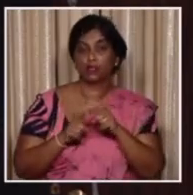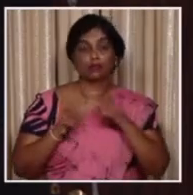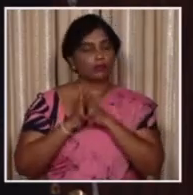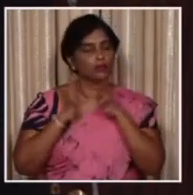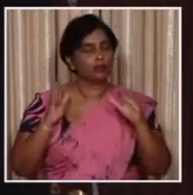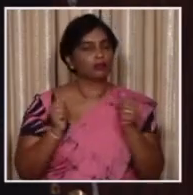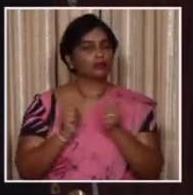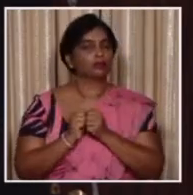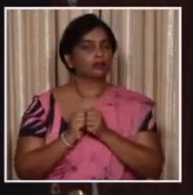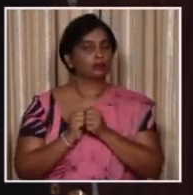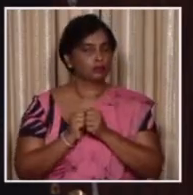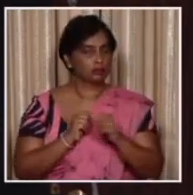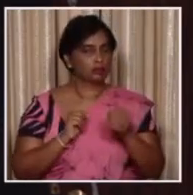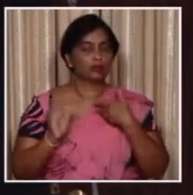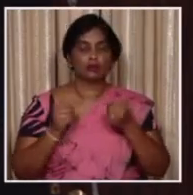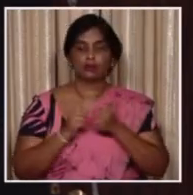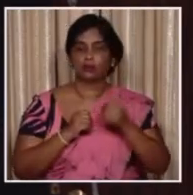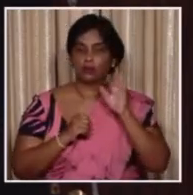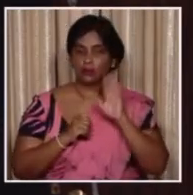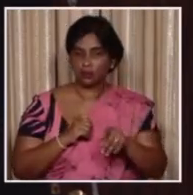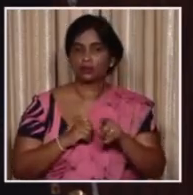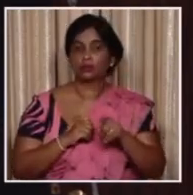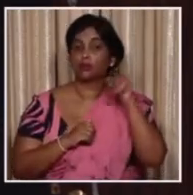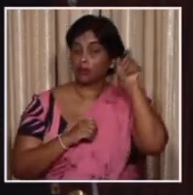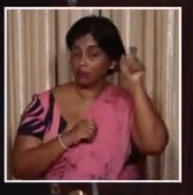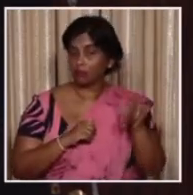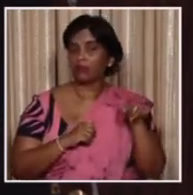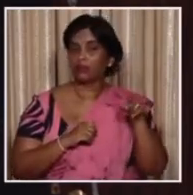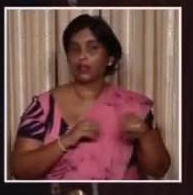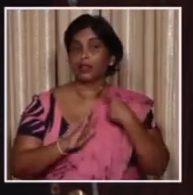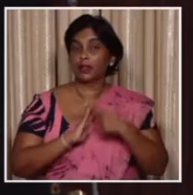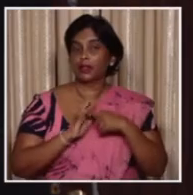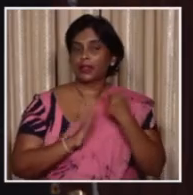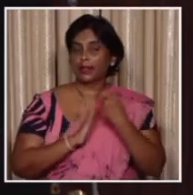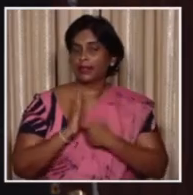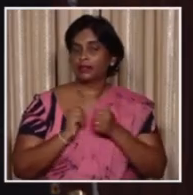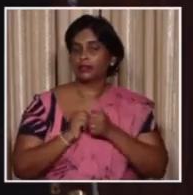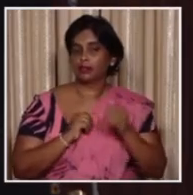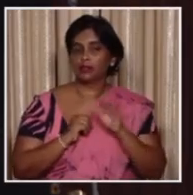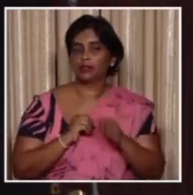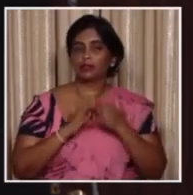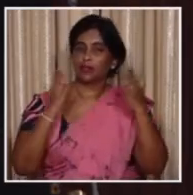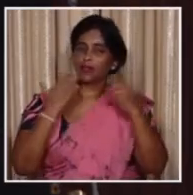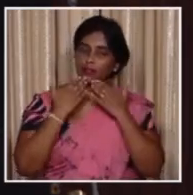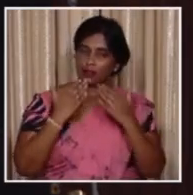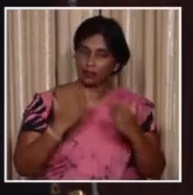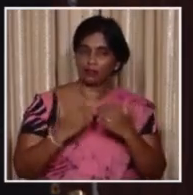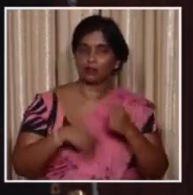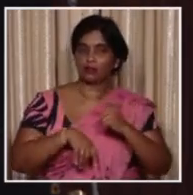දැවැන්ත ක්‍රියාවලියකට අපි යා යුතුයි. ඔහු මෙරට නීතියට යටත් වූ යුතුයි. බොහොම ස්තුතියි ඔබතුමාට කාලය ලබා දුන්නාට.